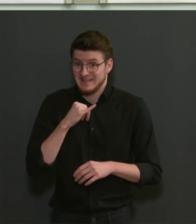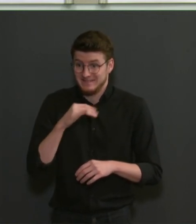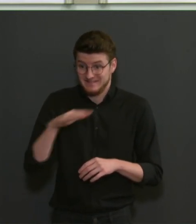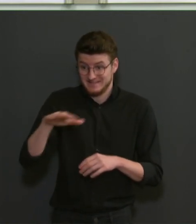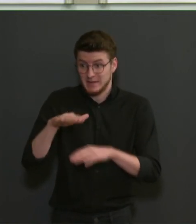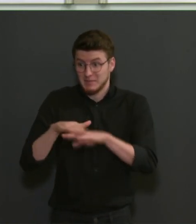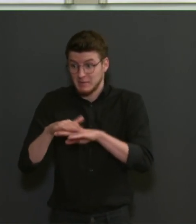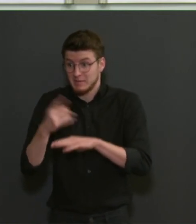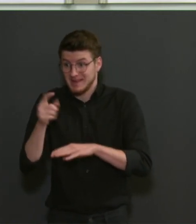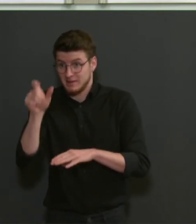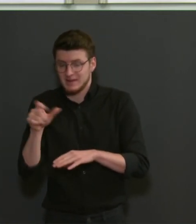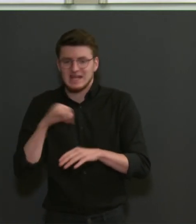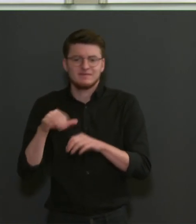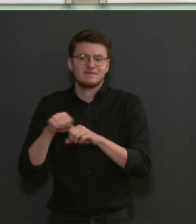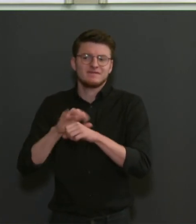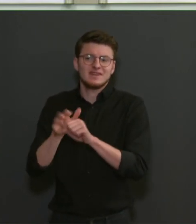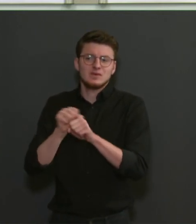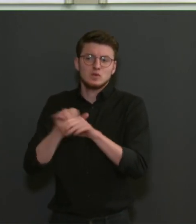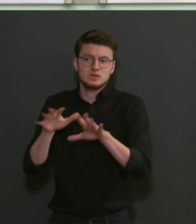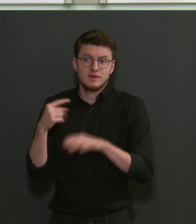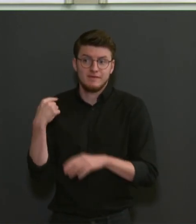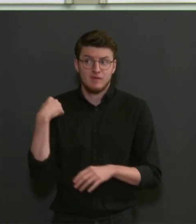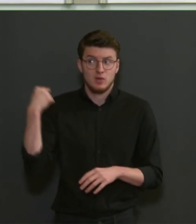Vorige week was dat 31%.